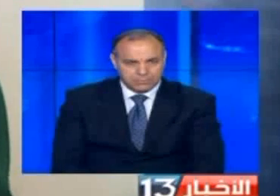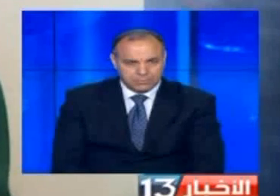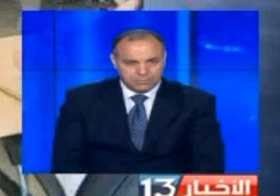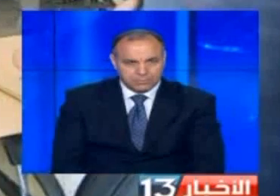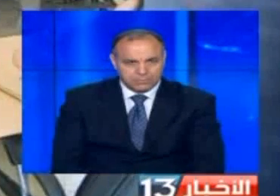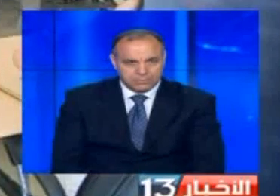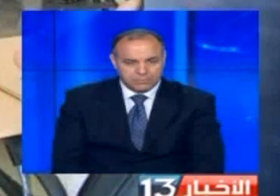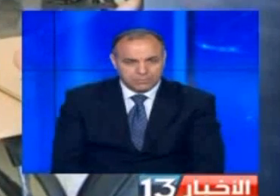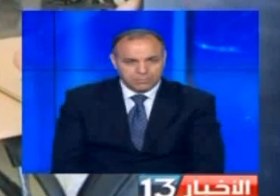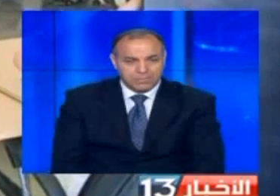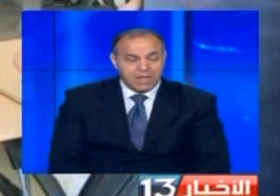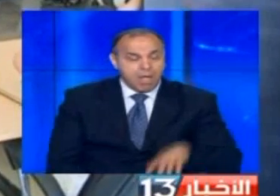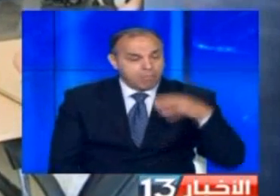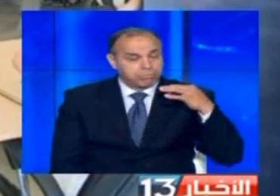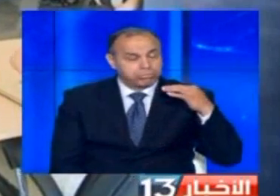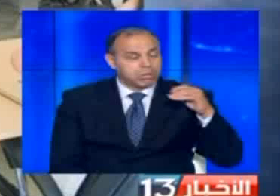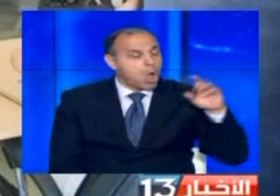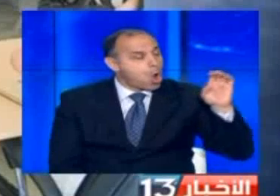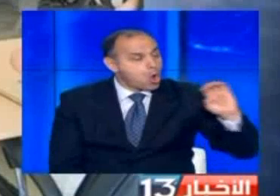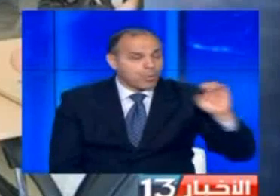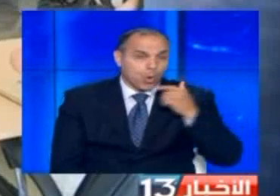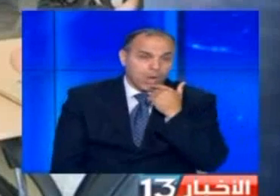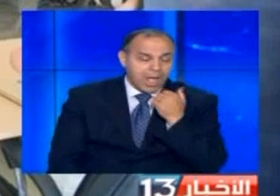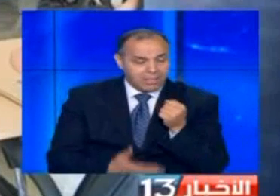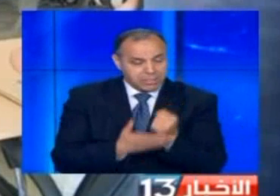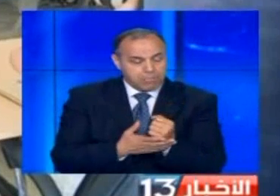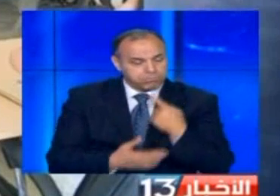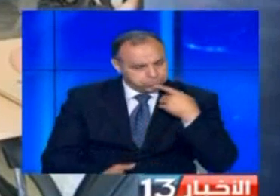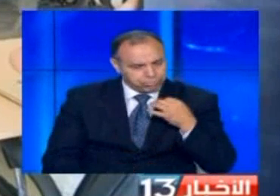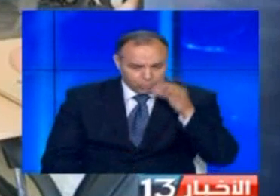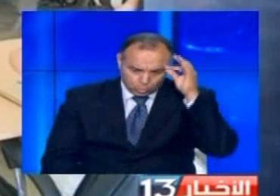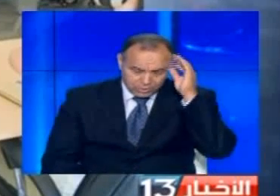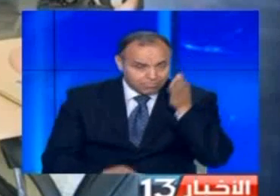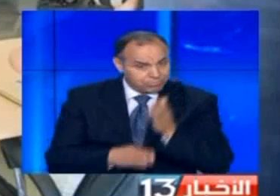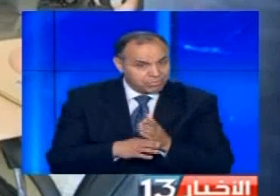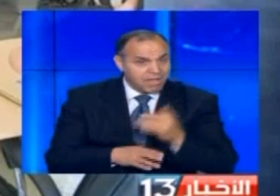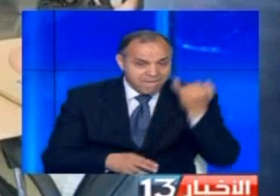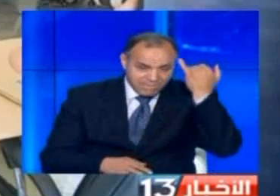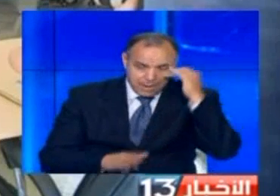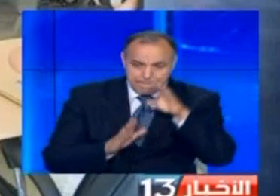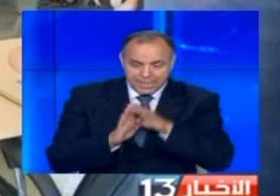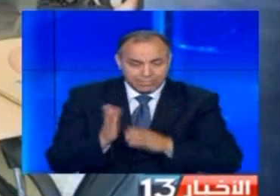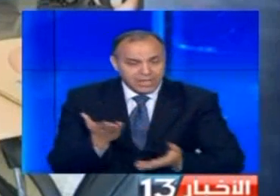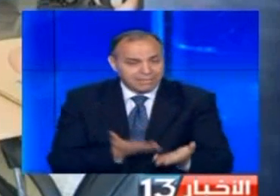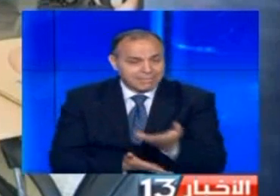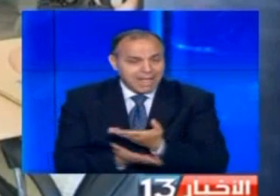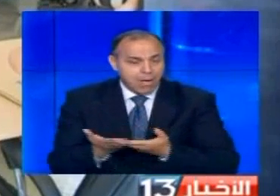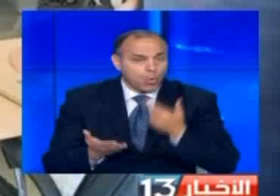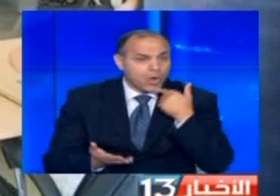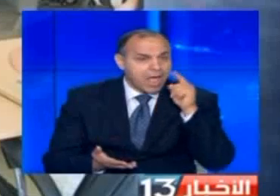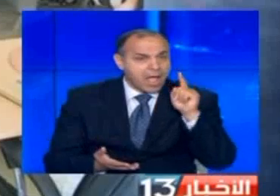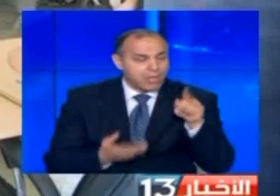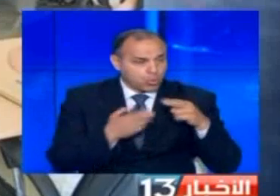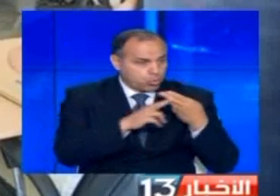شامله في خطاب الوفد الاوروبي تاكيد على ان الدعم مشدد لتونس لتاخذ المبادره في برنامج التعاون حتى تكون